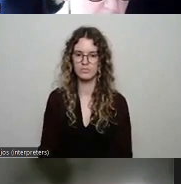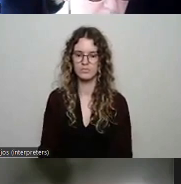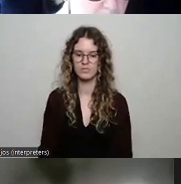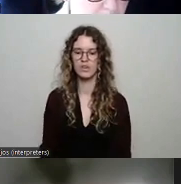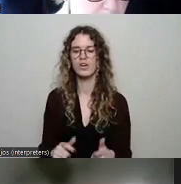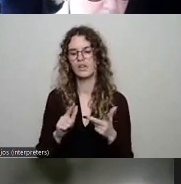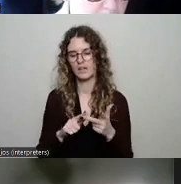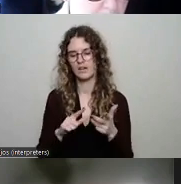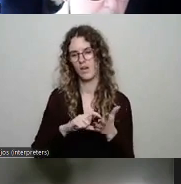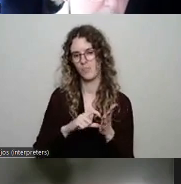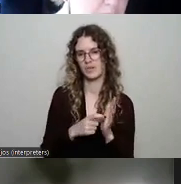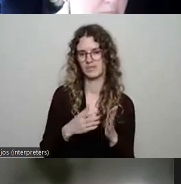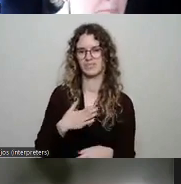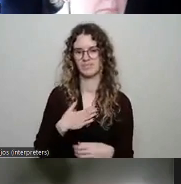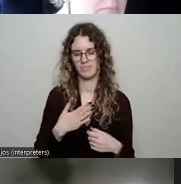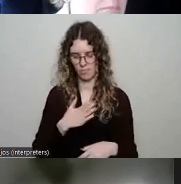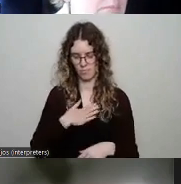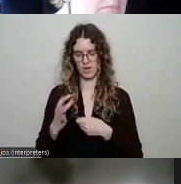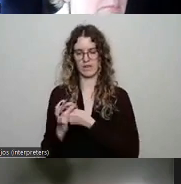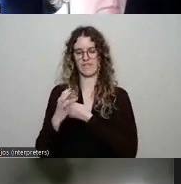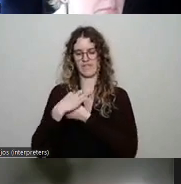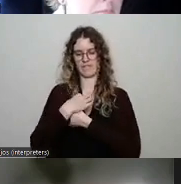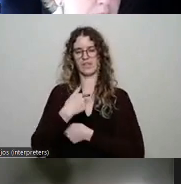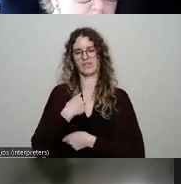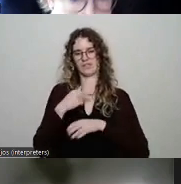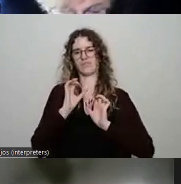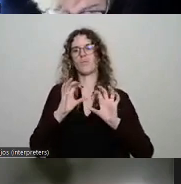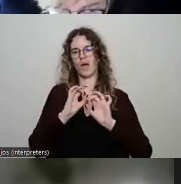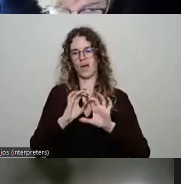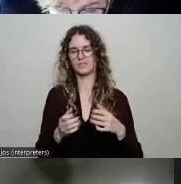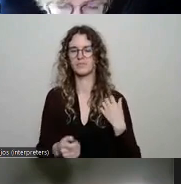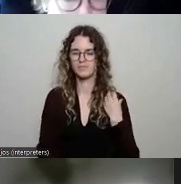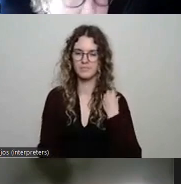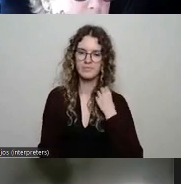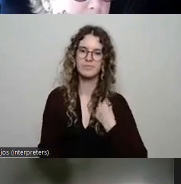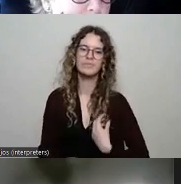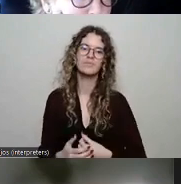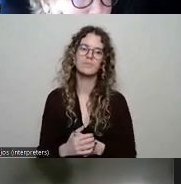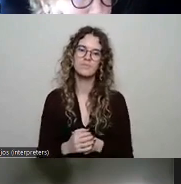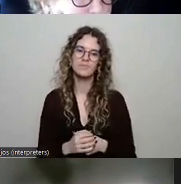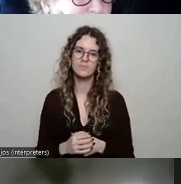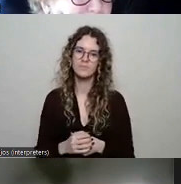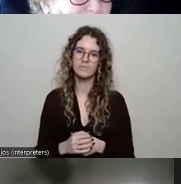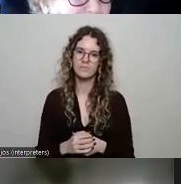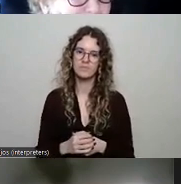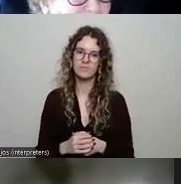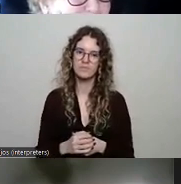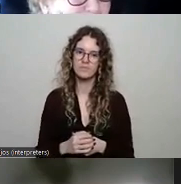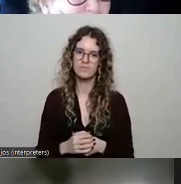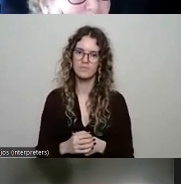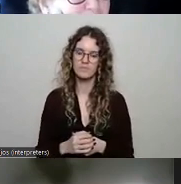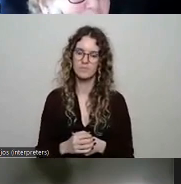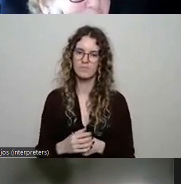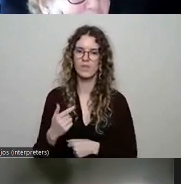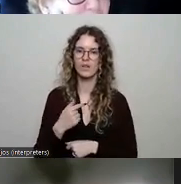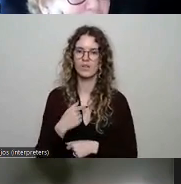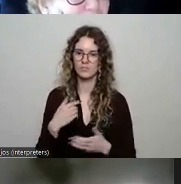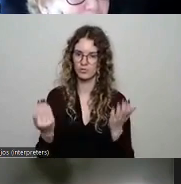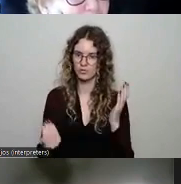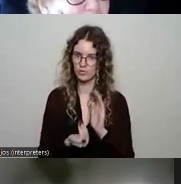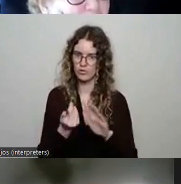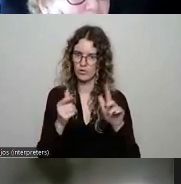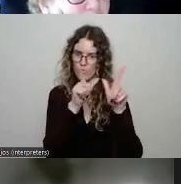Trečias kambarys privertė mane kalbėti kažkodėl tai. Mes vis dėlto dar kartą paskaitėme